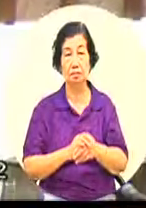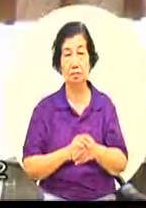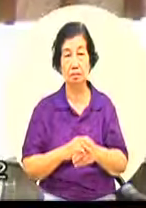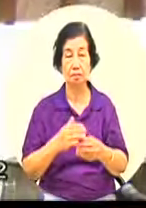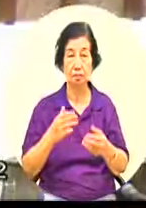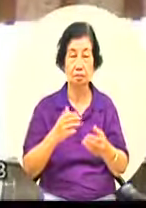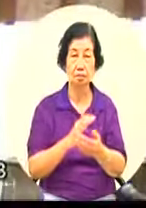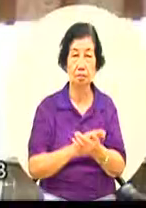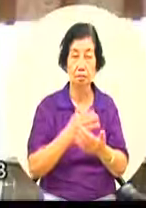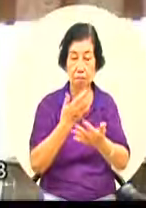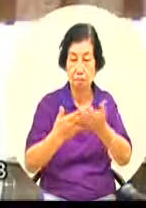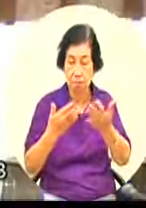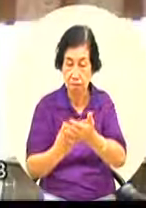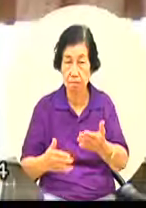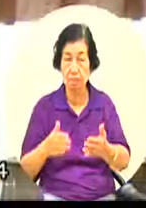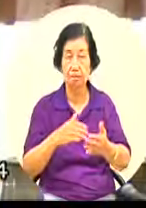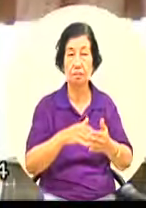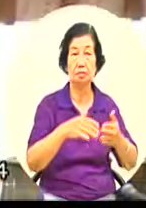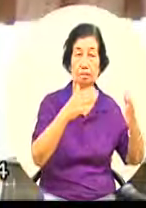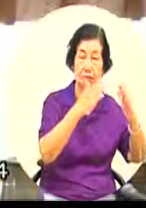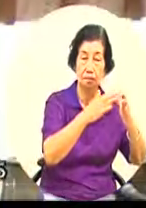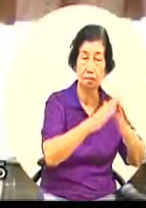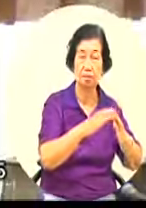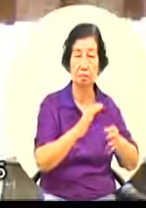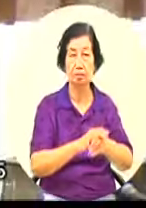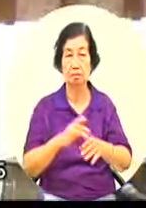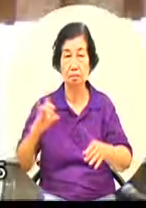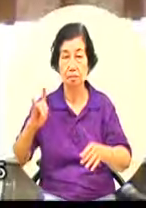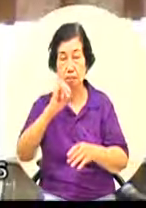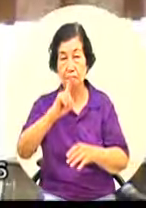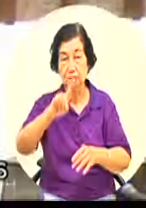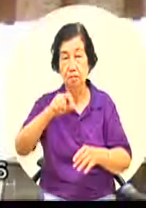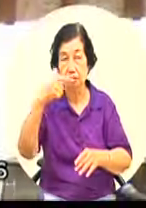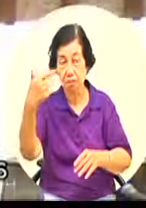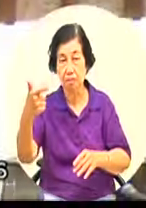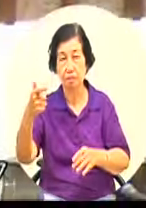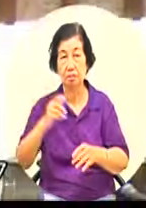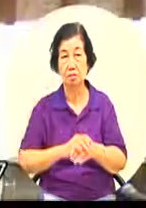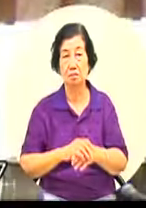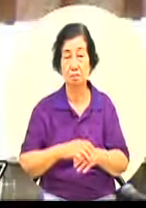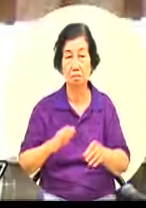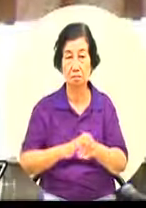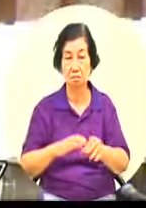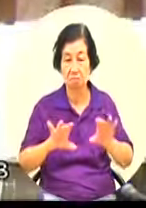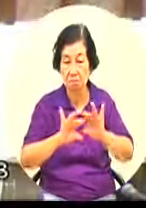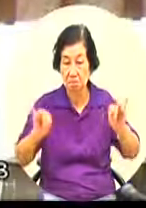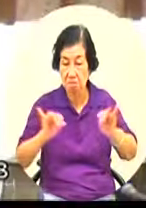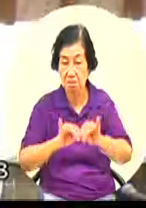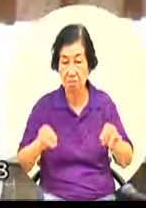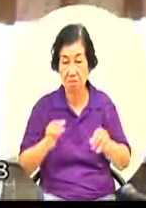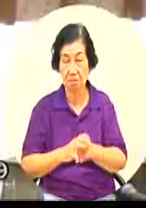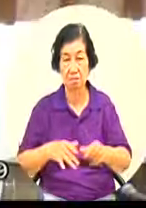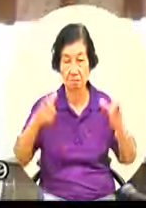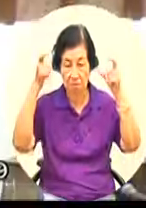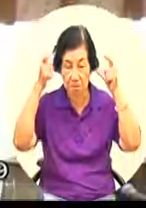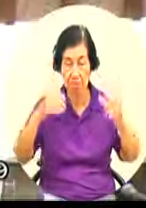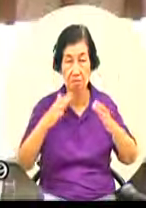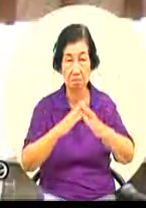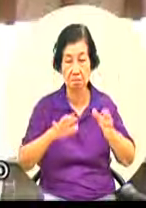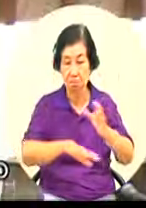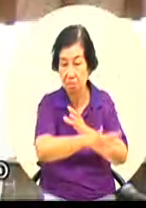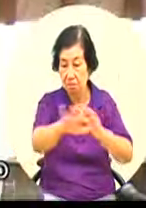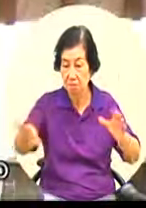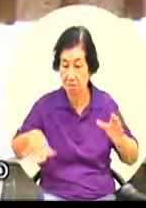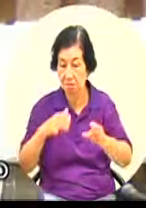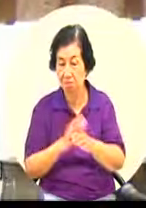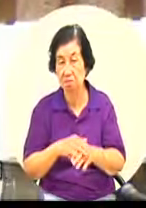农十六，当市政府在全力发展这边，它的地价标的是高雄市目前来讲非常高的一个号称是高